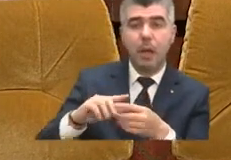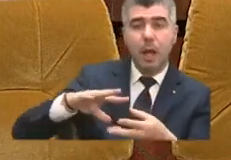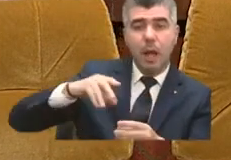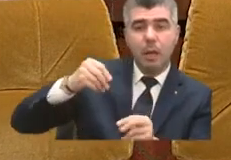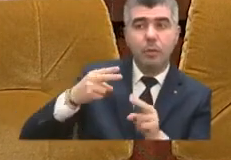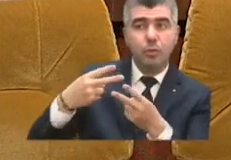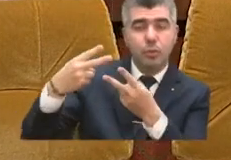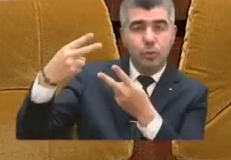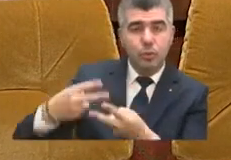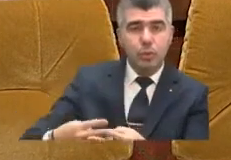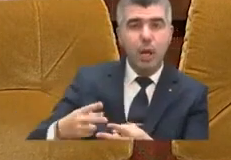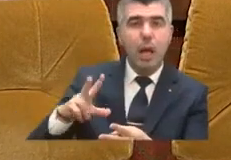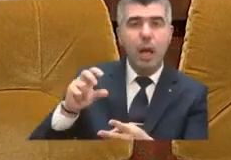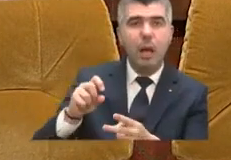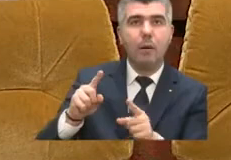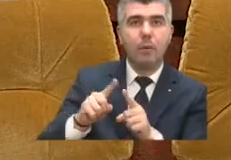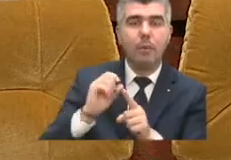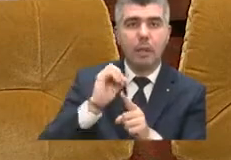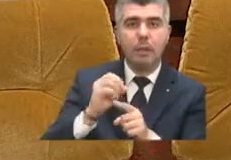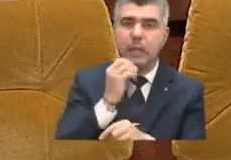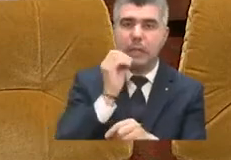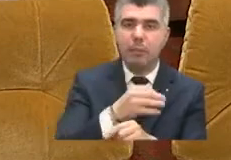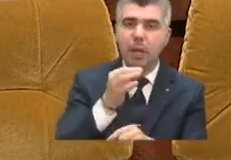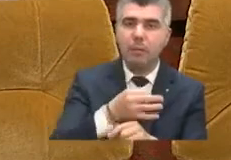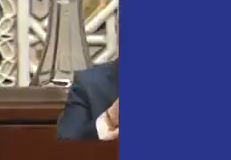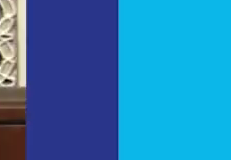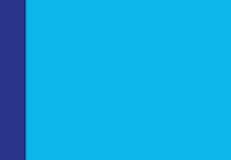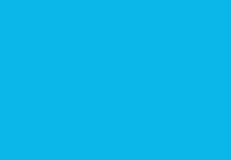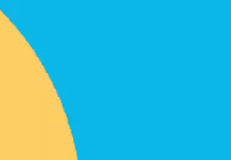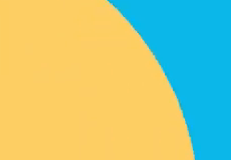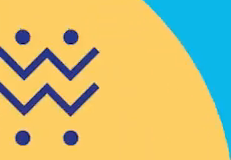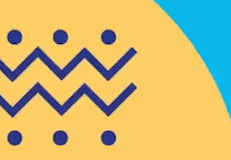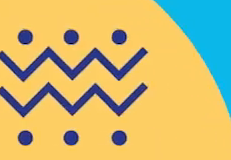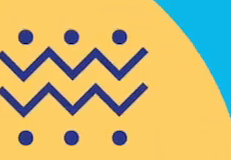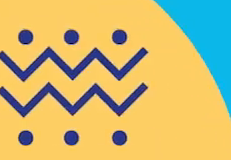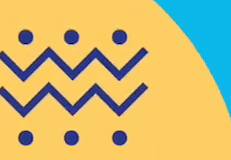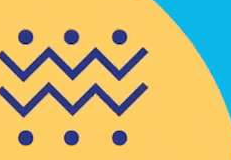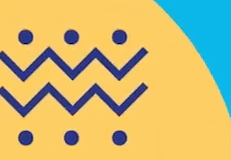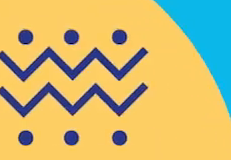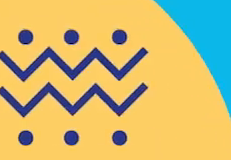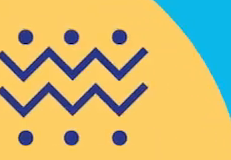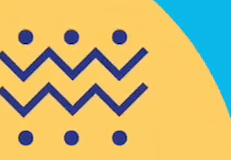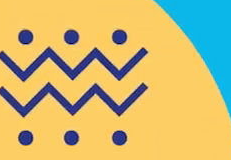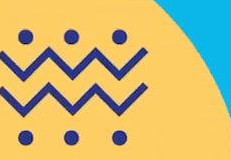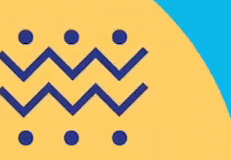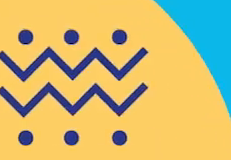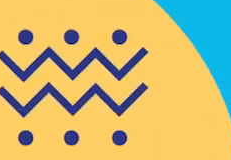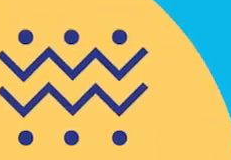يزورنا ويعرف بان احنا كنعرفوا ندبروا بلادنا ونعرفوا ندبروا النفايات. شكرا سيدنا النائب المحترم.